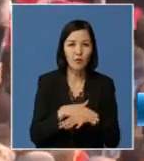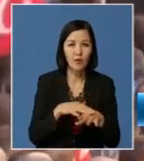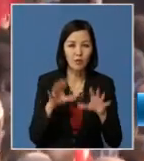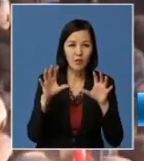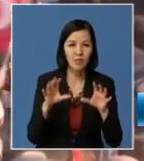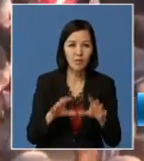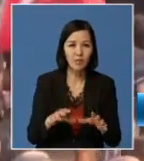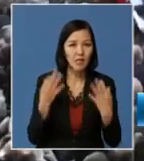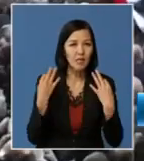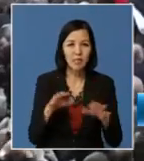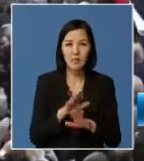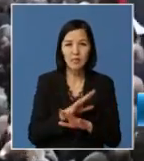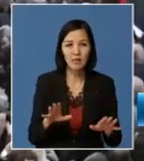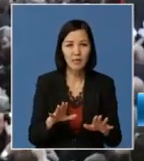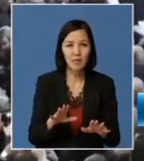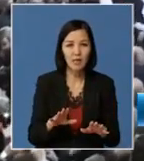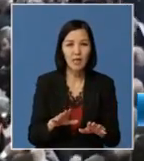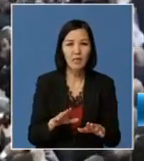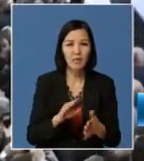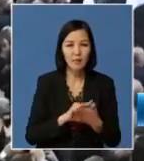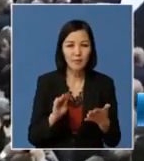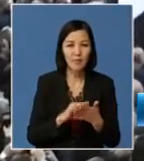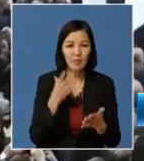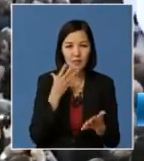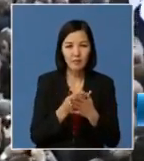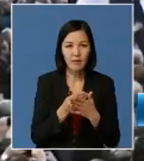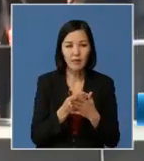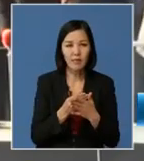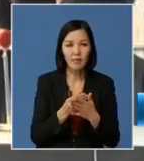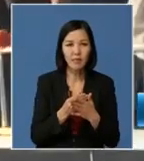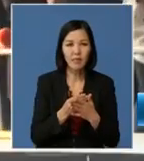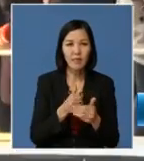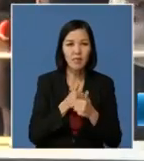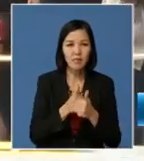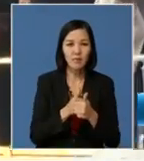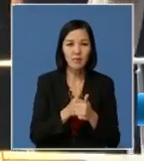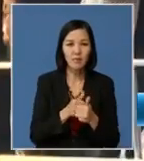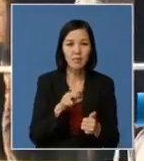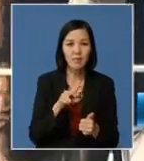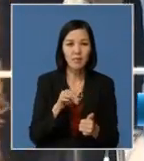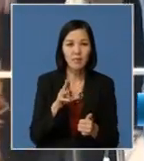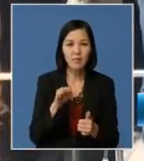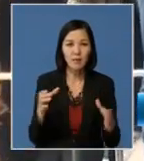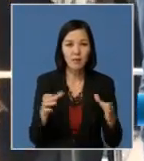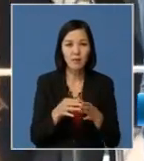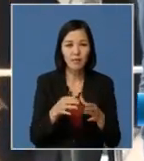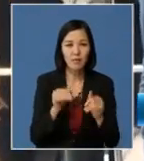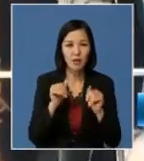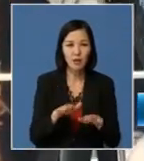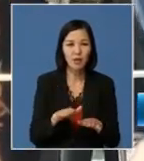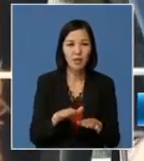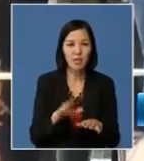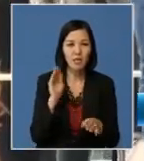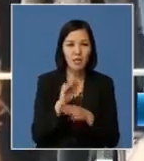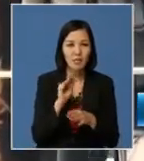законы, недемократическая и нелегитимная, написал на своей странице в Твиттер заместитель лидера партии. Решение турецкого ЦИКа раскритиковали